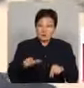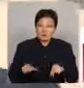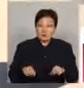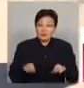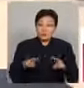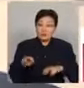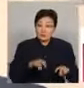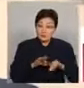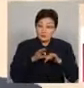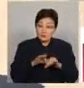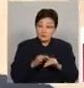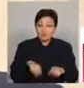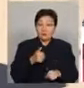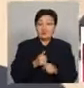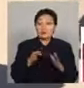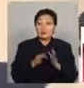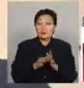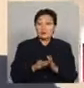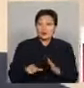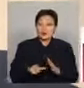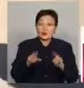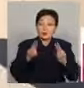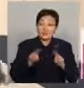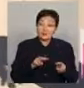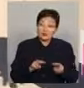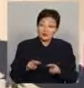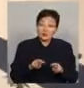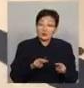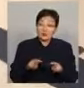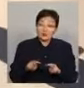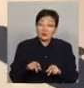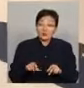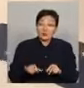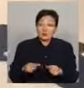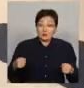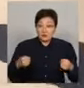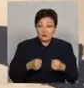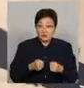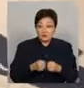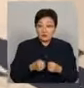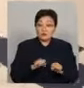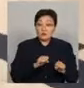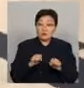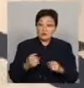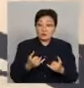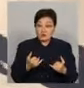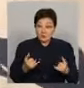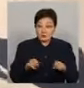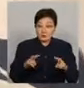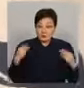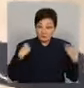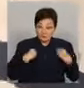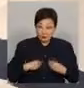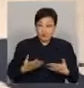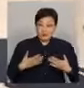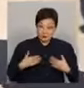жұмыстарына шығамыз. Ондағы басты мақсат жол тәртібінің сақталуын қадағалап, жол көлік оқиғаларының алдын алу. Сол үшін де міне арнайы форма